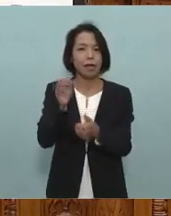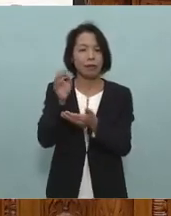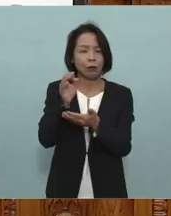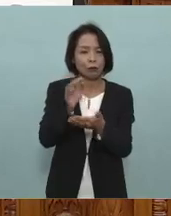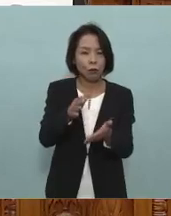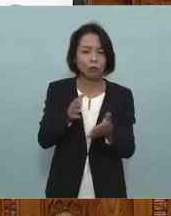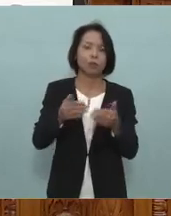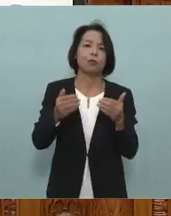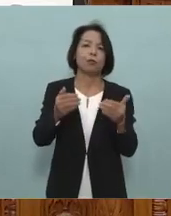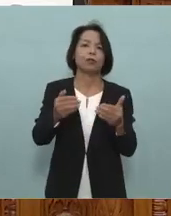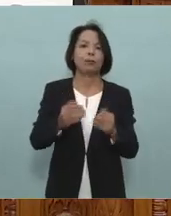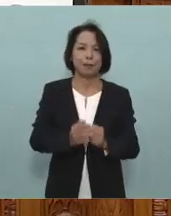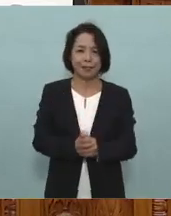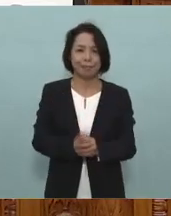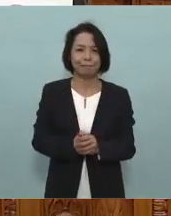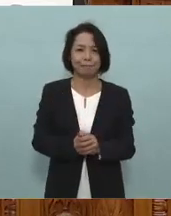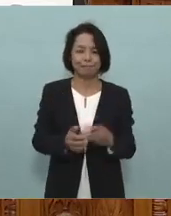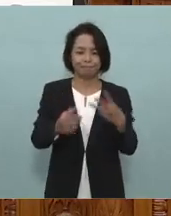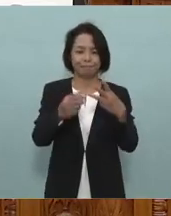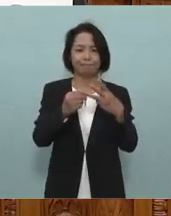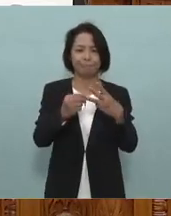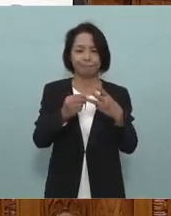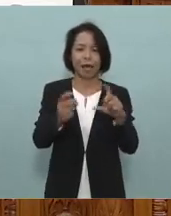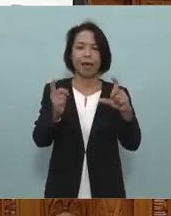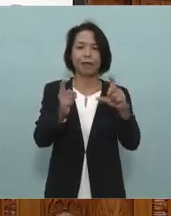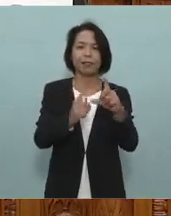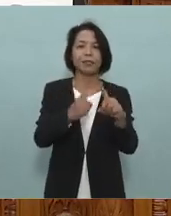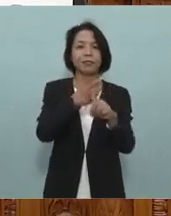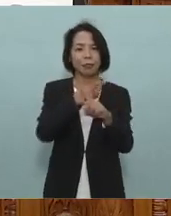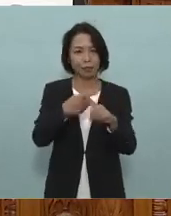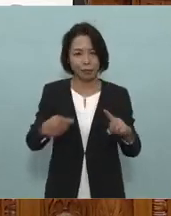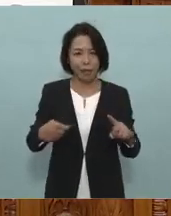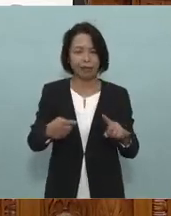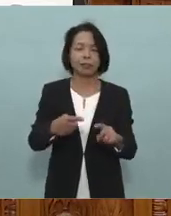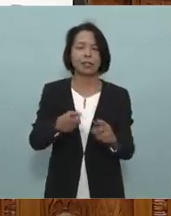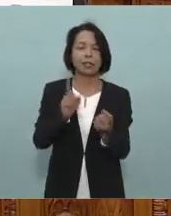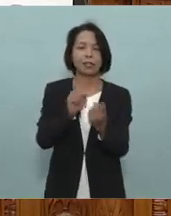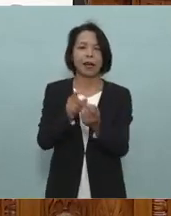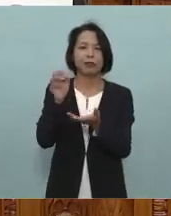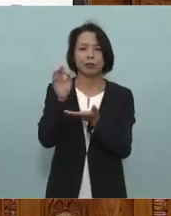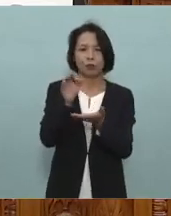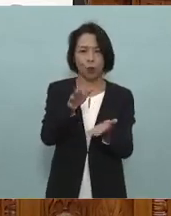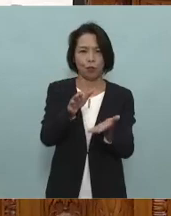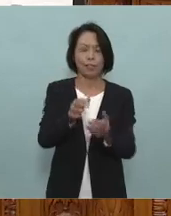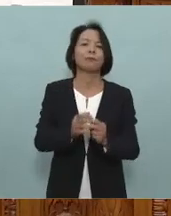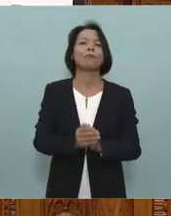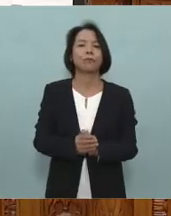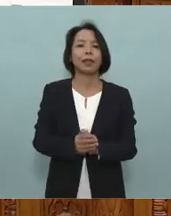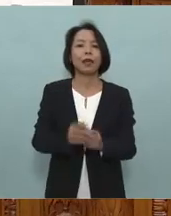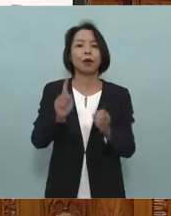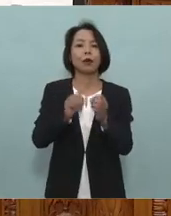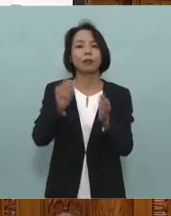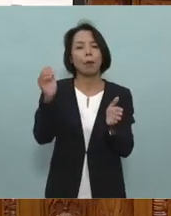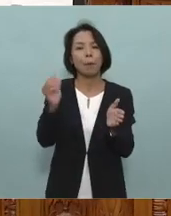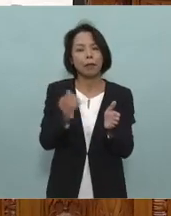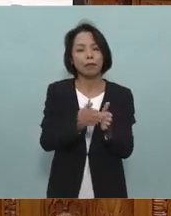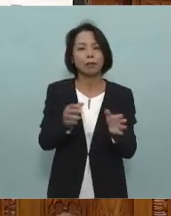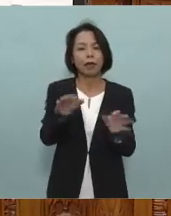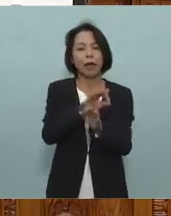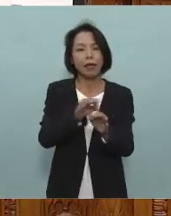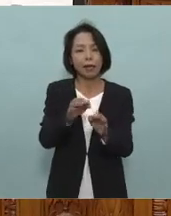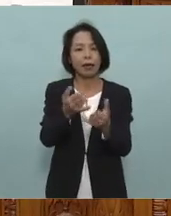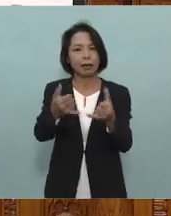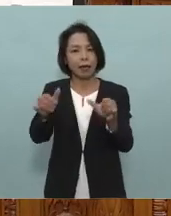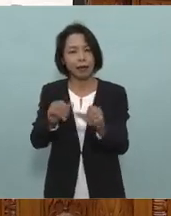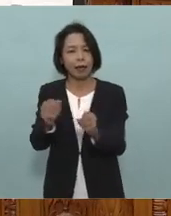ます第3にグリーントランスフォーメーションGXへの投資です年末に向け経済